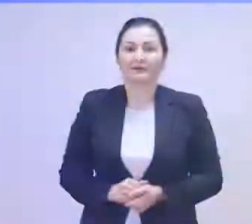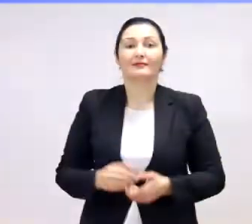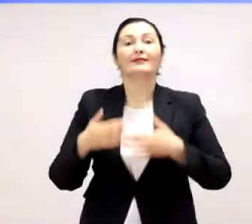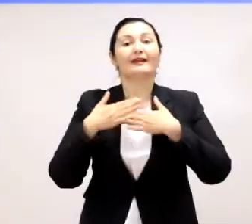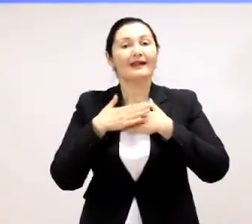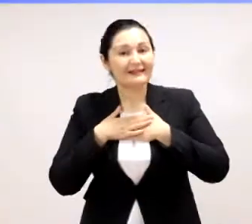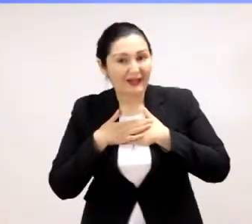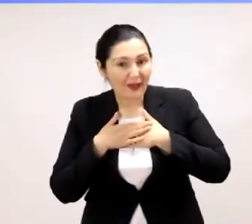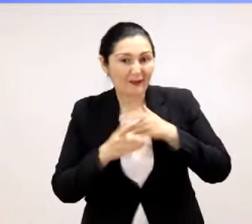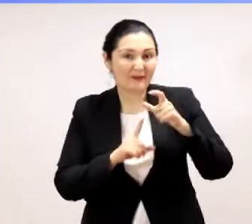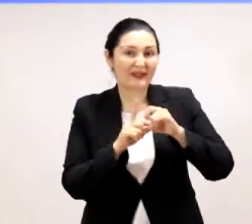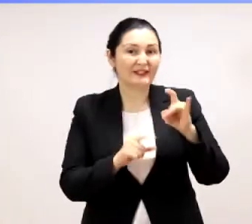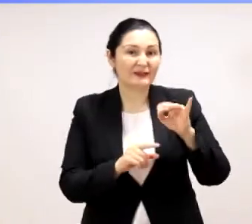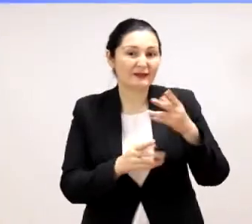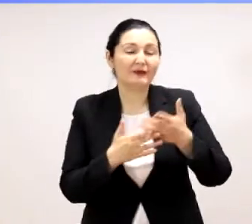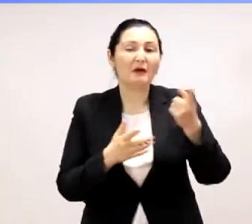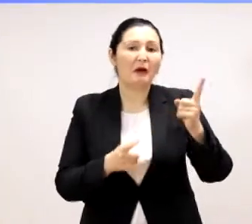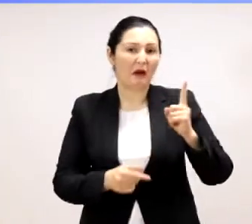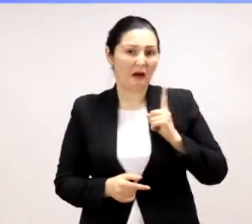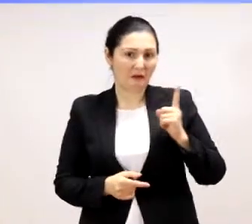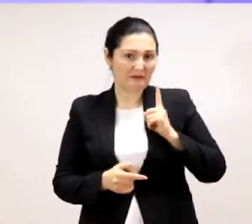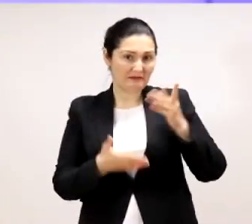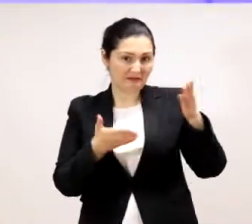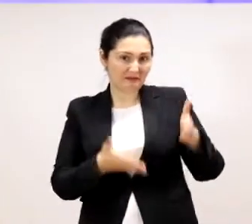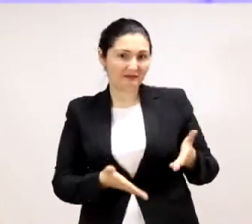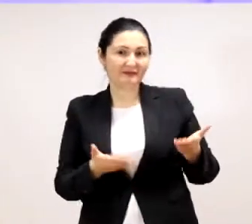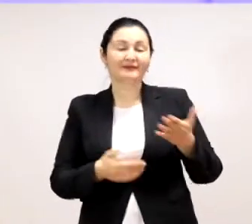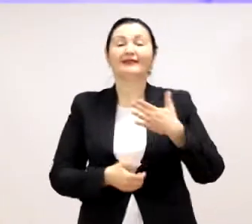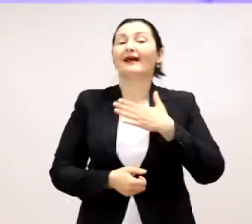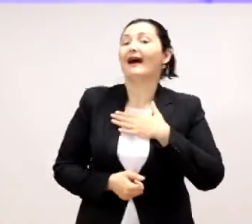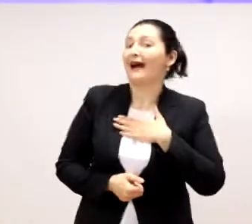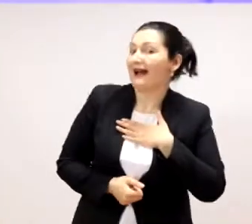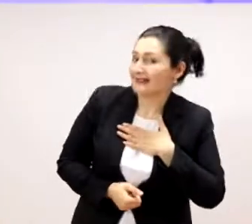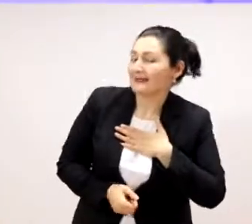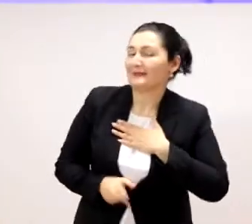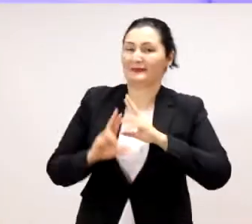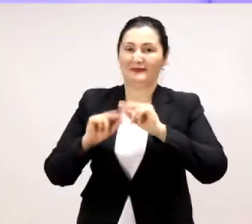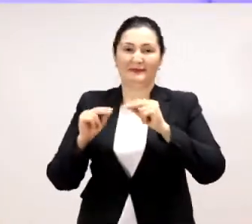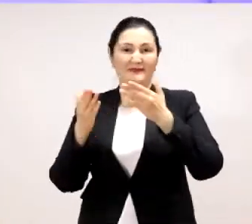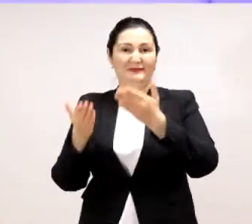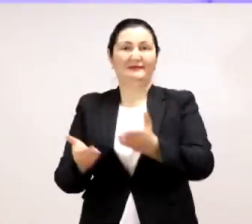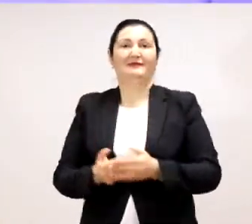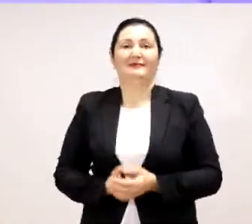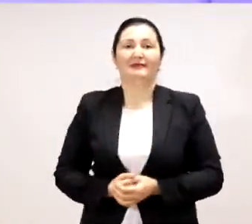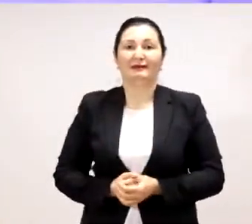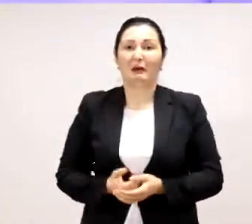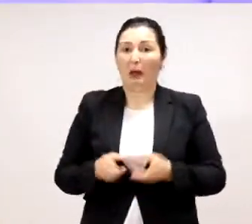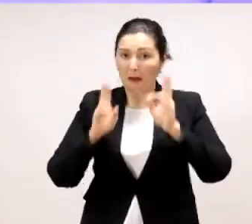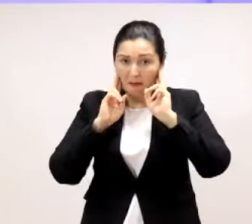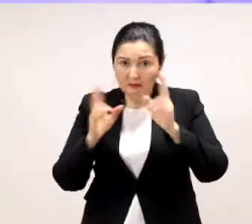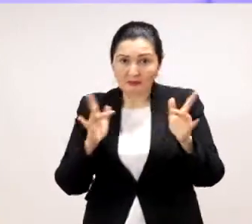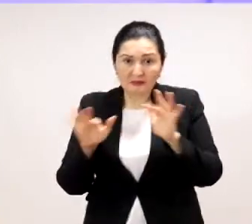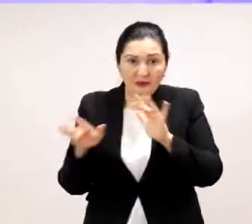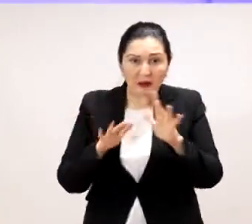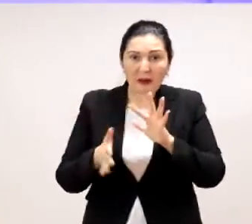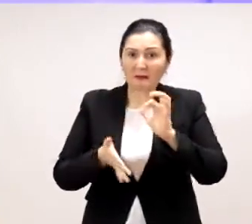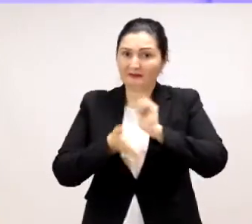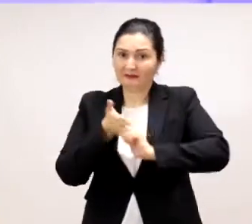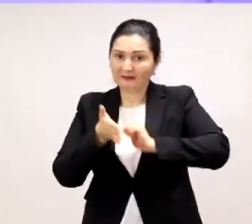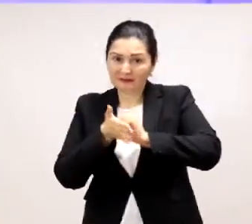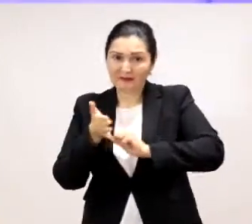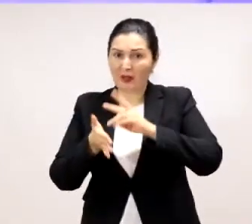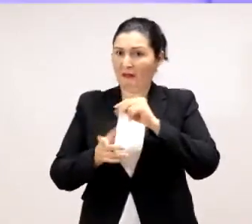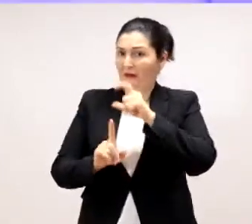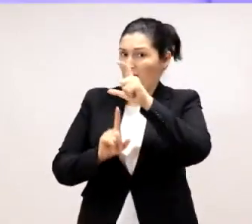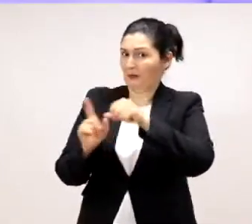سلام عزیز جان، چرا تنها نشسته ای؟ سلام معلمه جان، نمیدونم از چی سبب باشد که